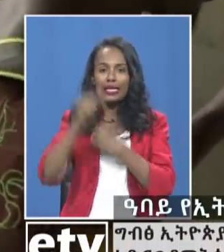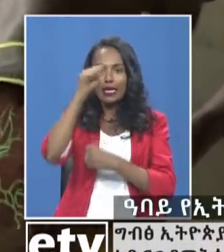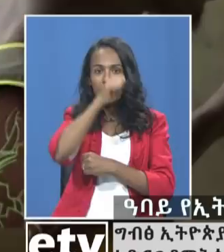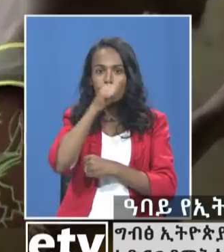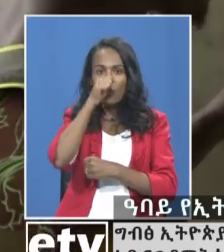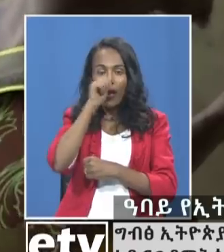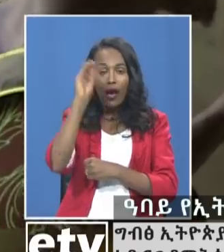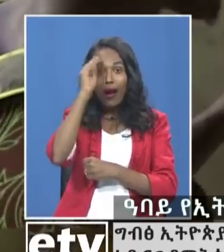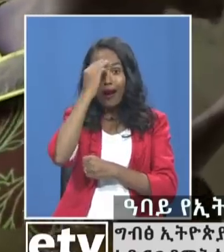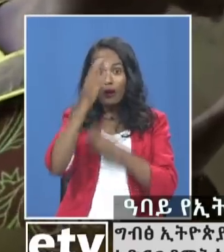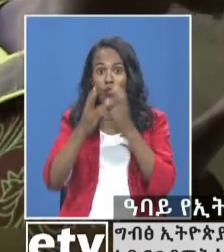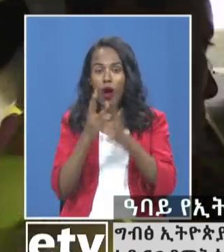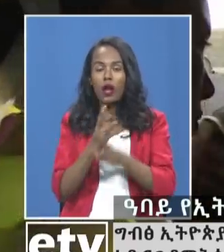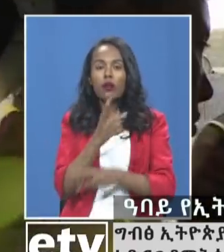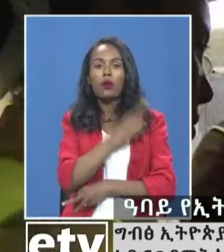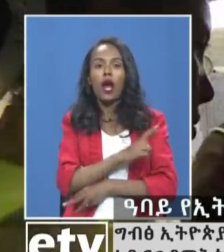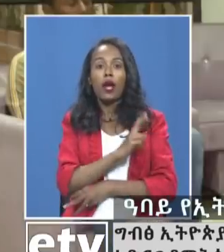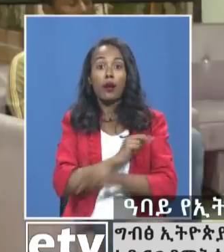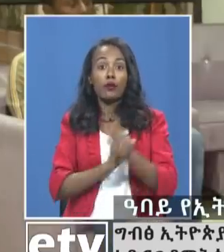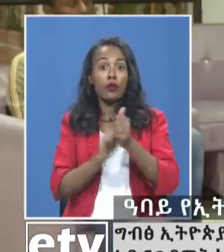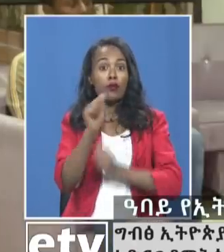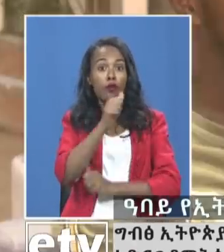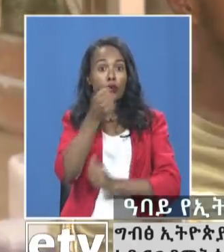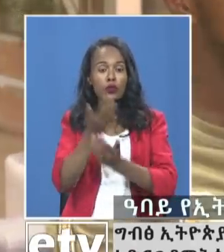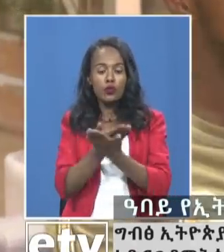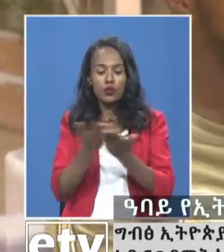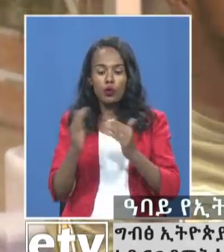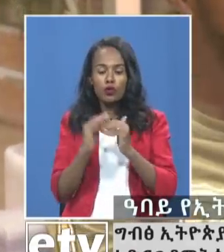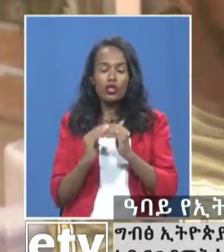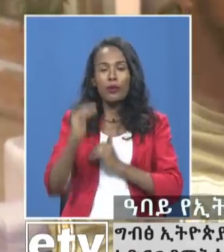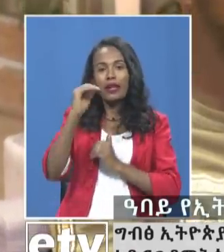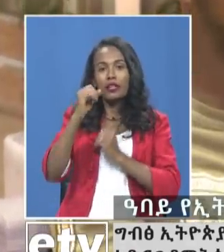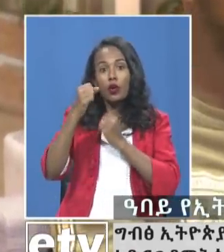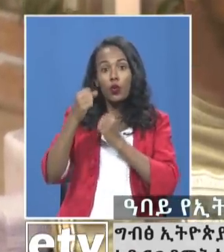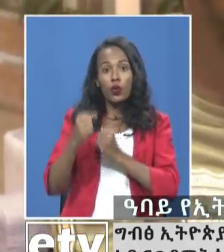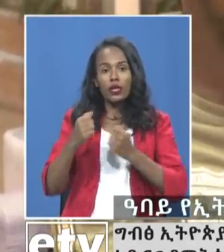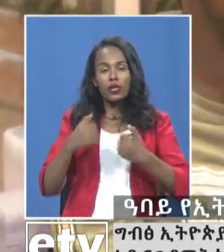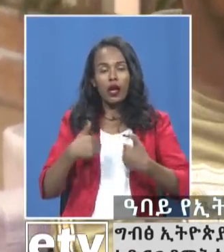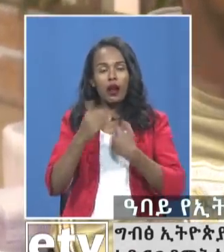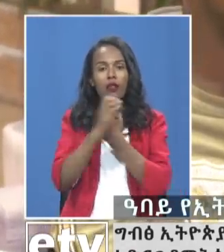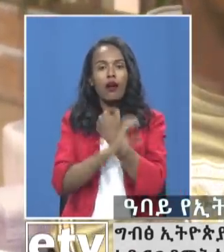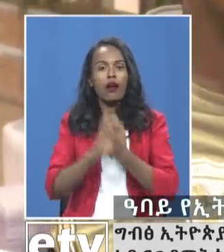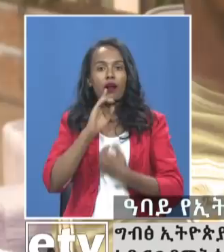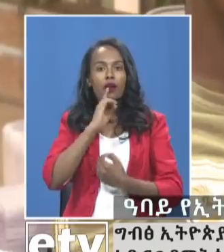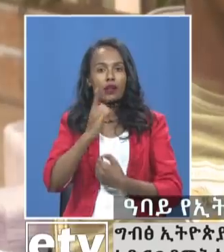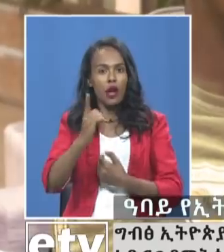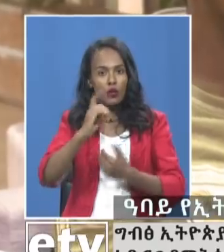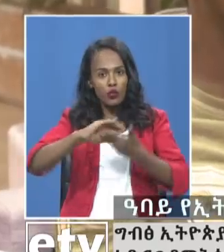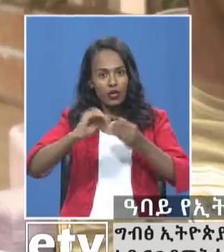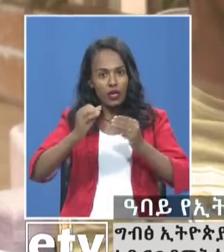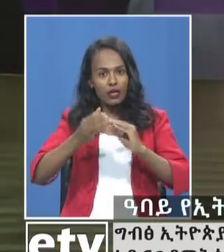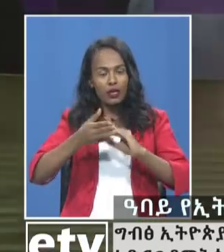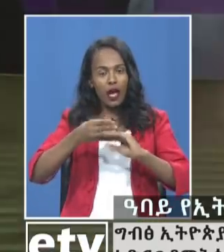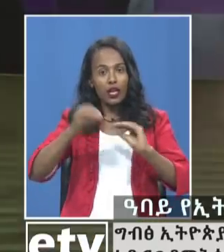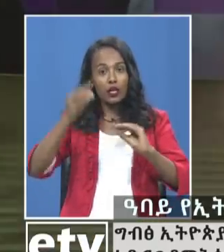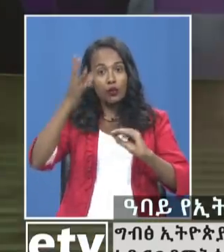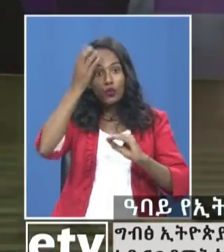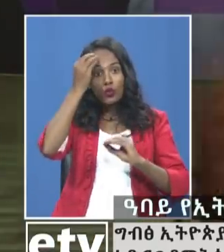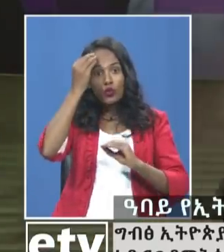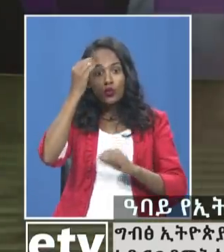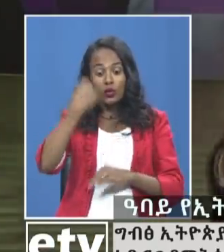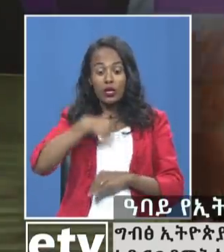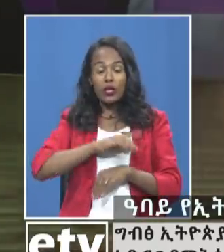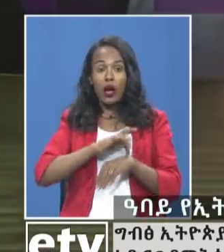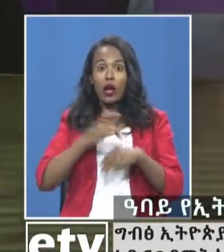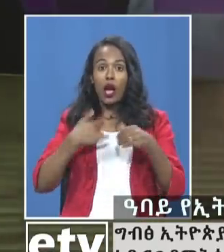ኢትዮጵያ ከአረቡ ዓለም ከሃይማኖትም አልፎ በሌሎች ጉዳዮች የበለጠ ቁርኝት ያላት ሀገር ናት ይላሉ የታሪክ ምሁሩ አበባው አያሌው። እኛ